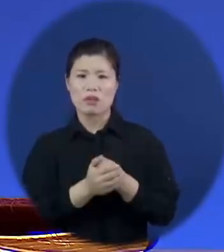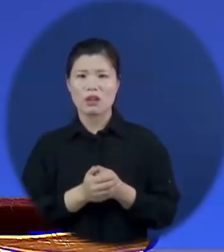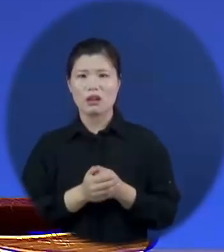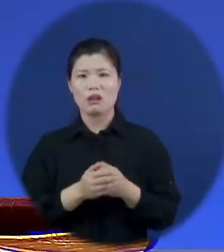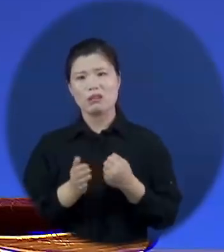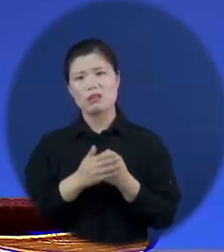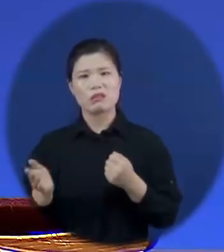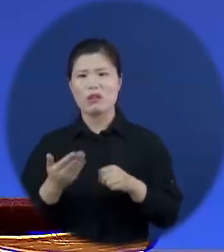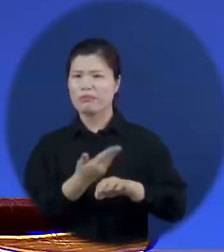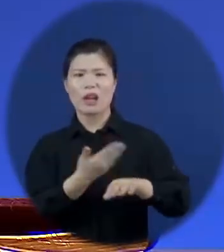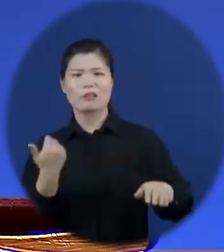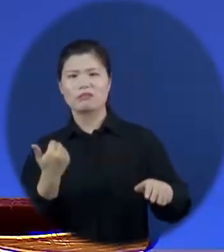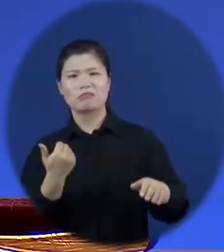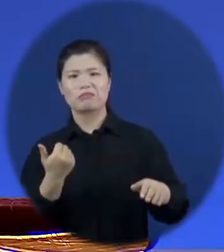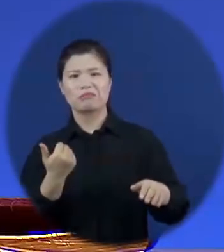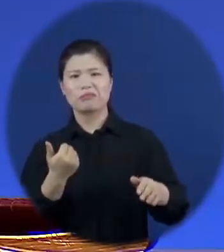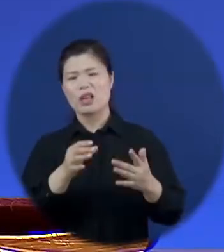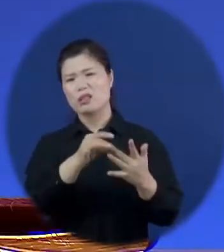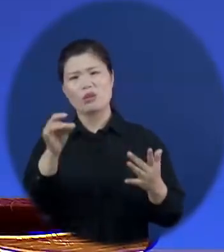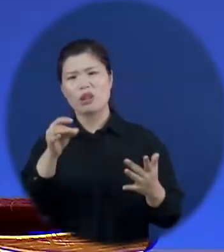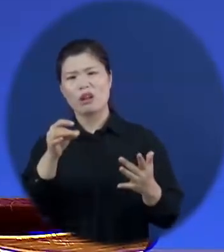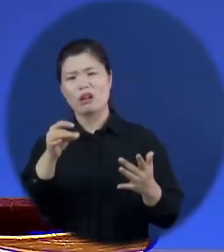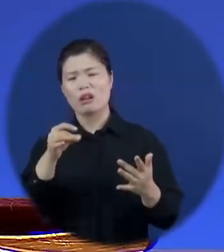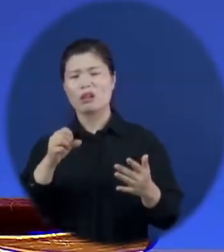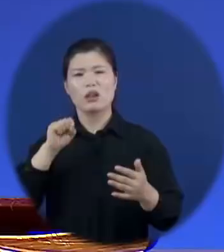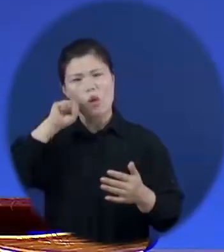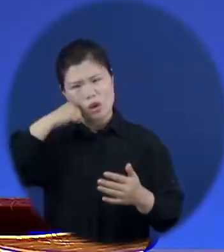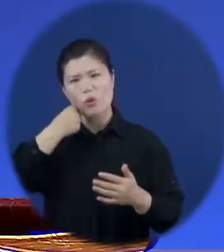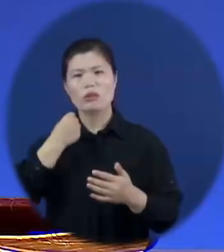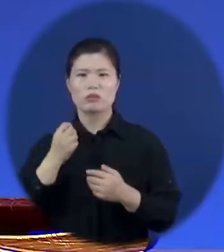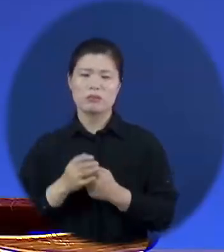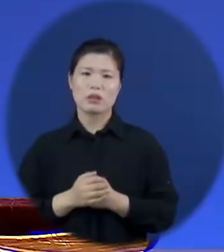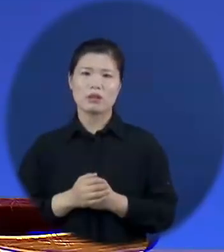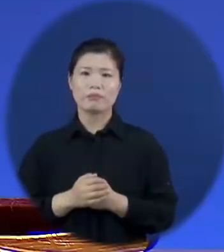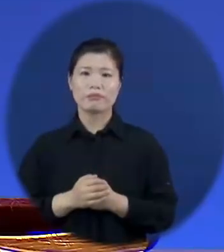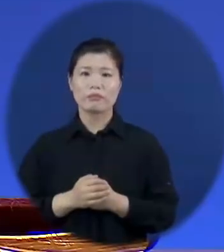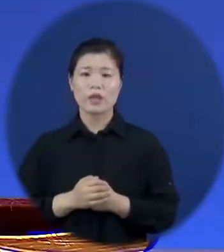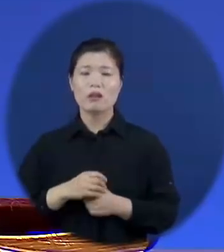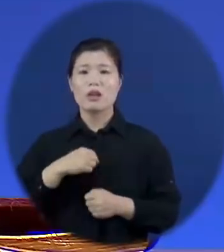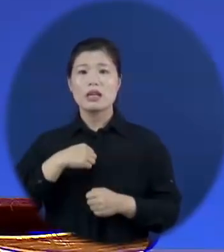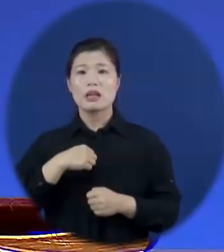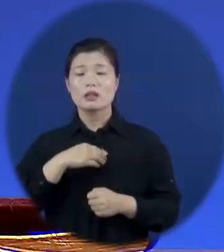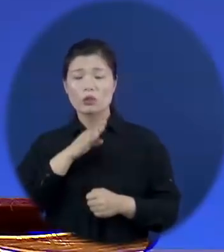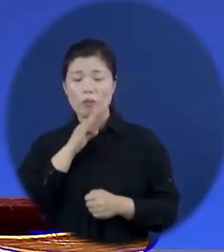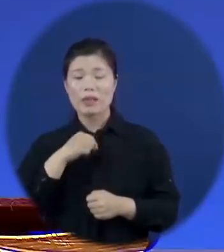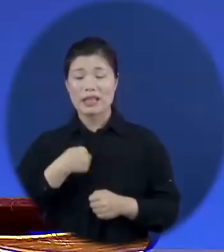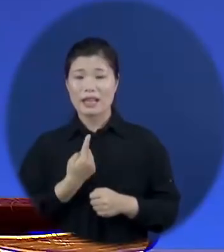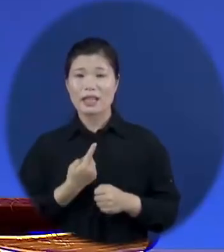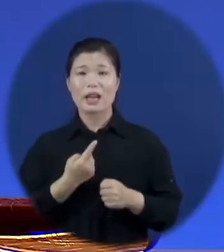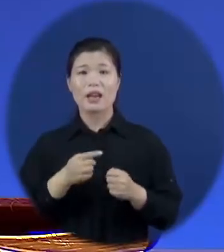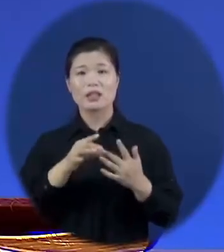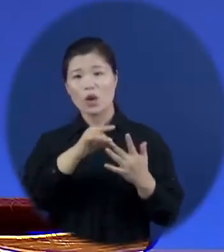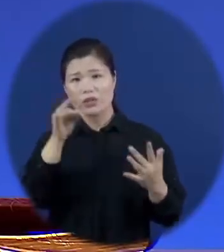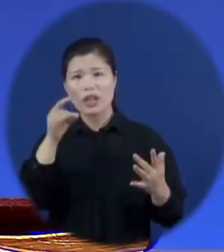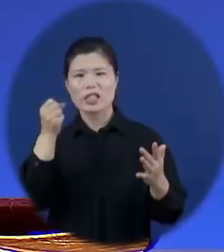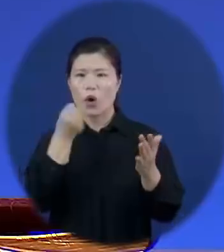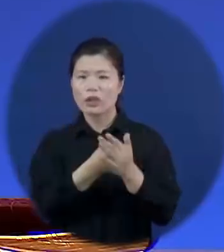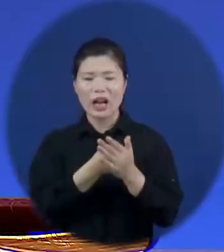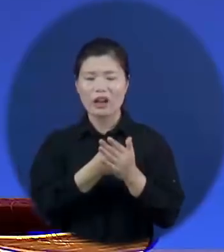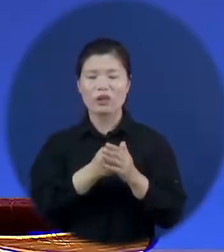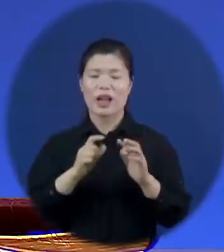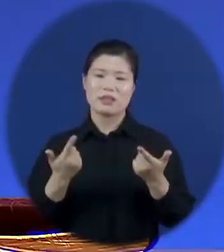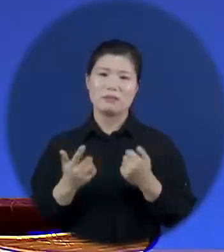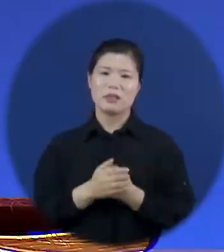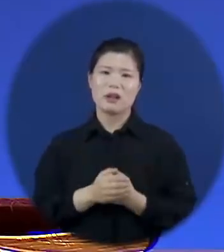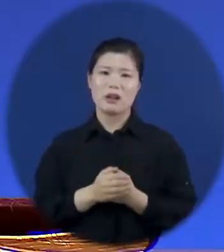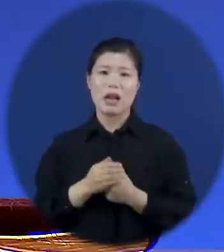다른 선택이 없었음이 분명합니다. 물론 그의 선택이 정당하다고 말씀드리는 것은 아닙니다. 모든 삭개오와